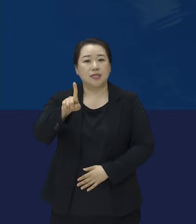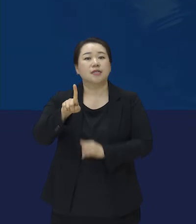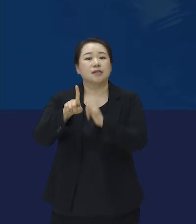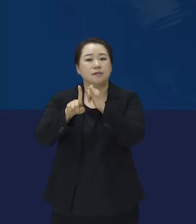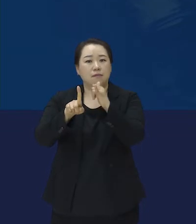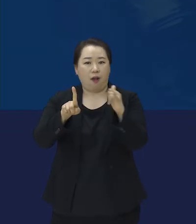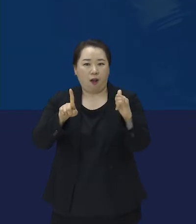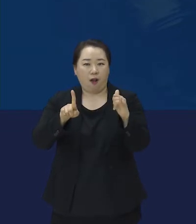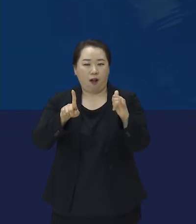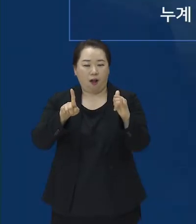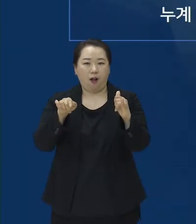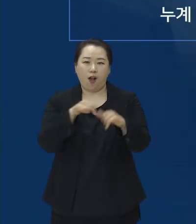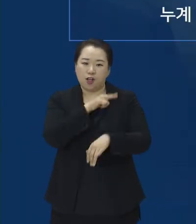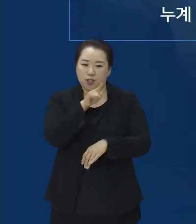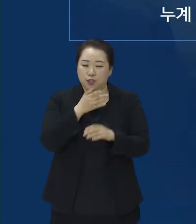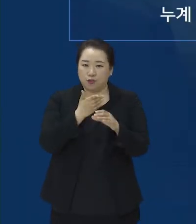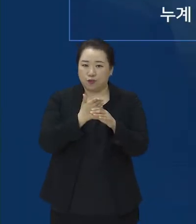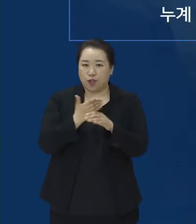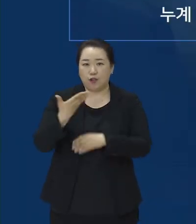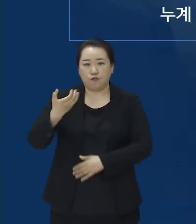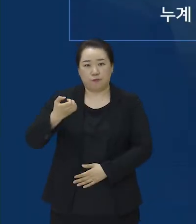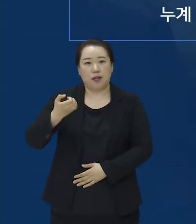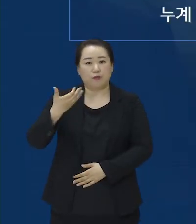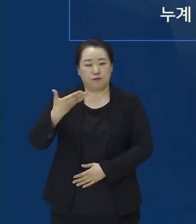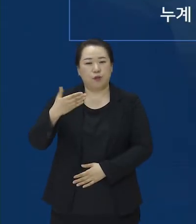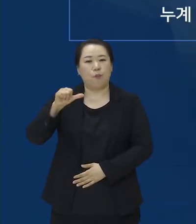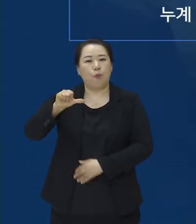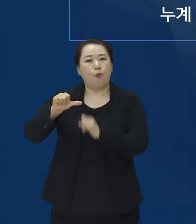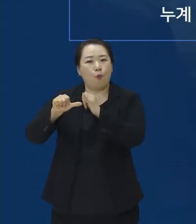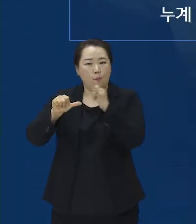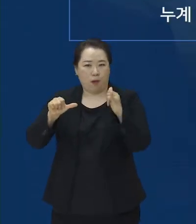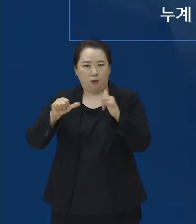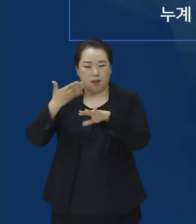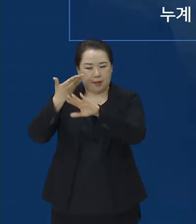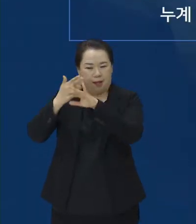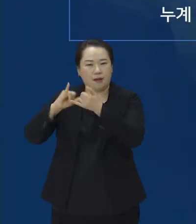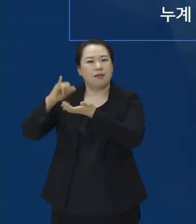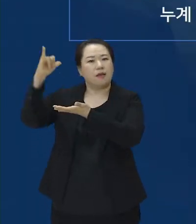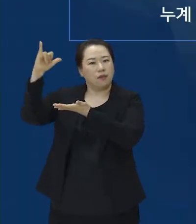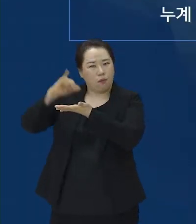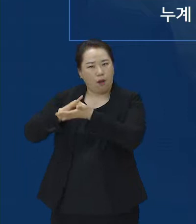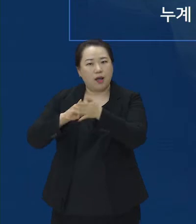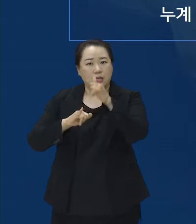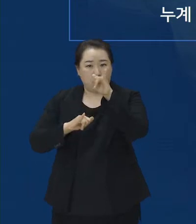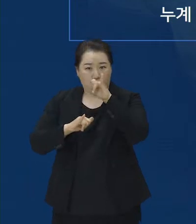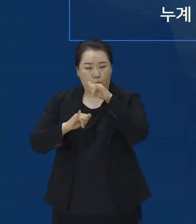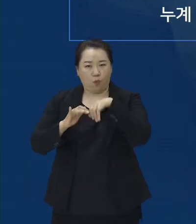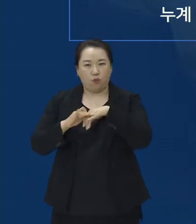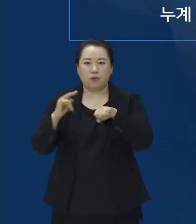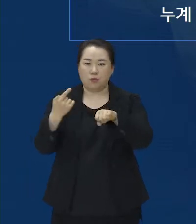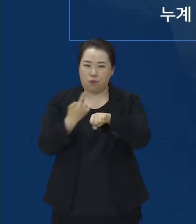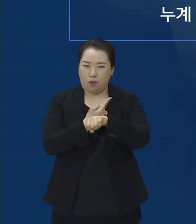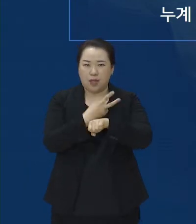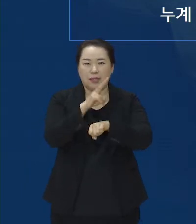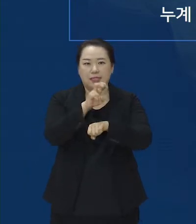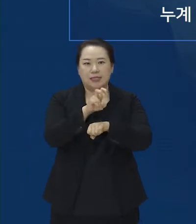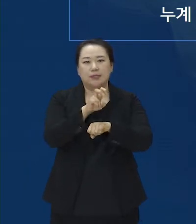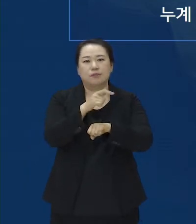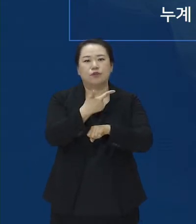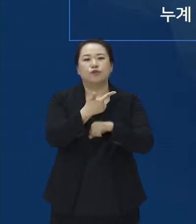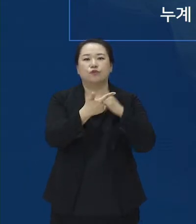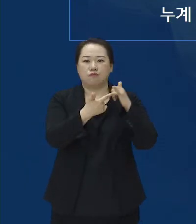1,021명으로 이중 995명이 해외에서 입국한 분들이고 나머지